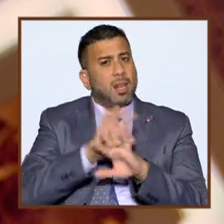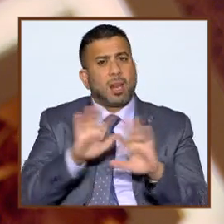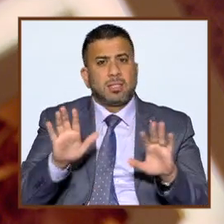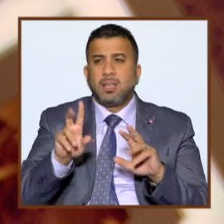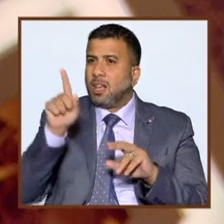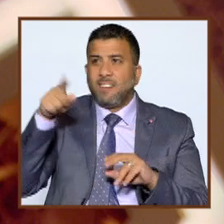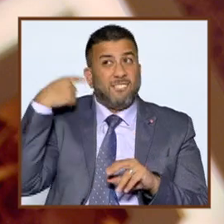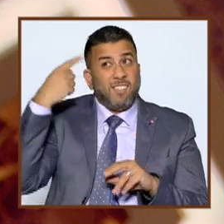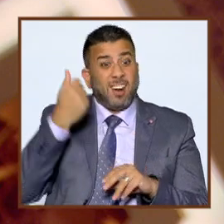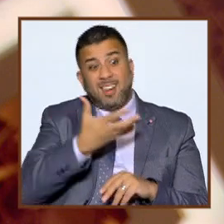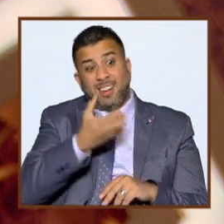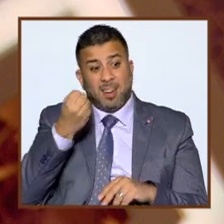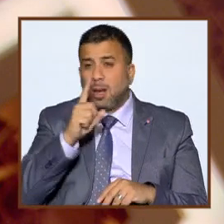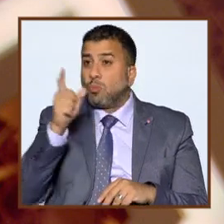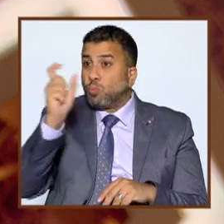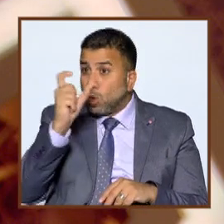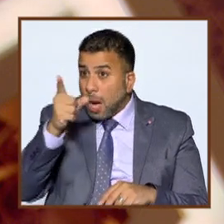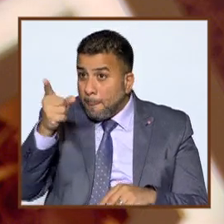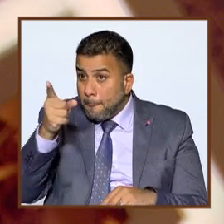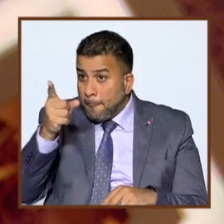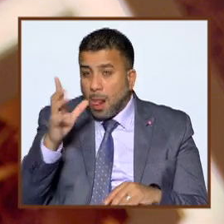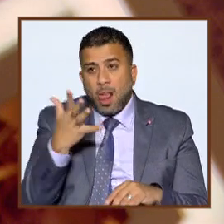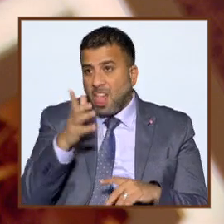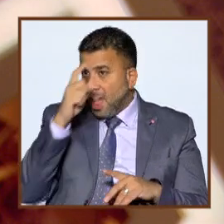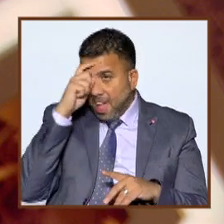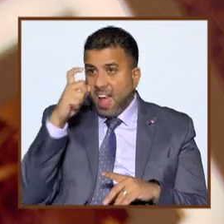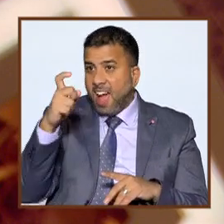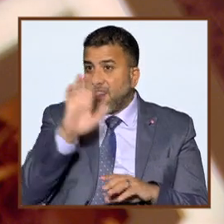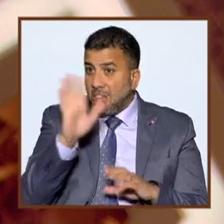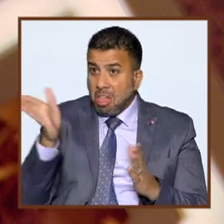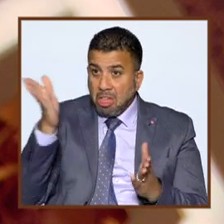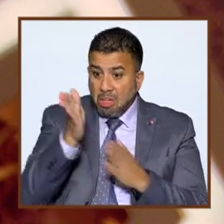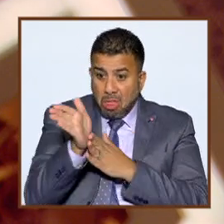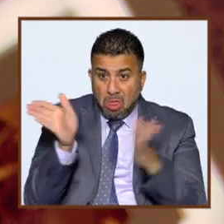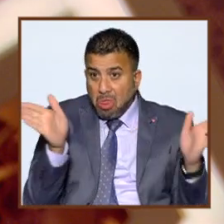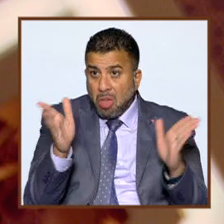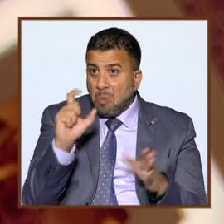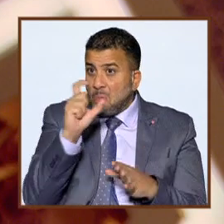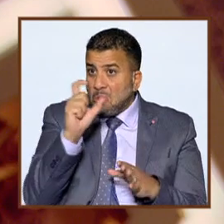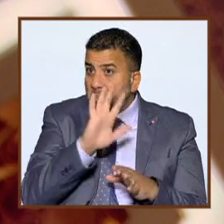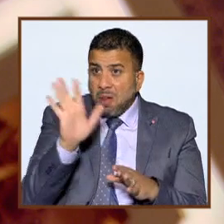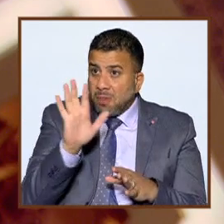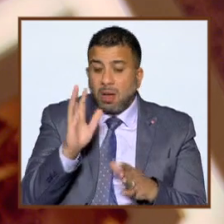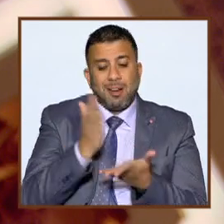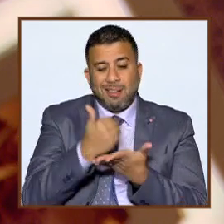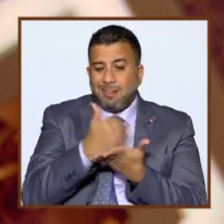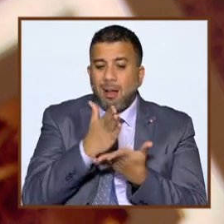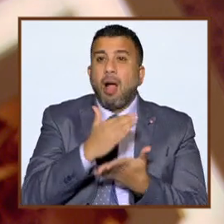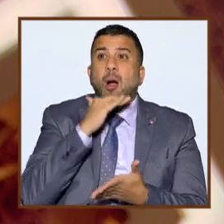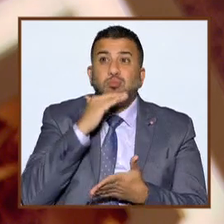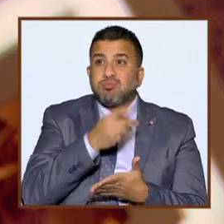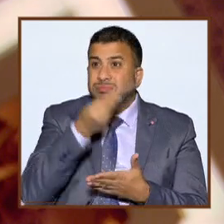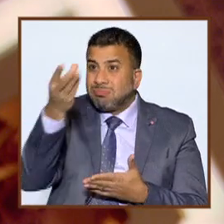من الميراث، لكن أنا أنصحك بأن لا تشتغلوا بمثل هذا الأمر الآن، وإنما حاولوا أن يكون